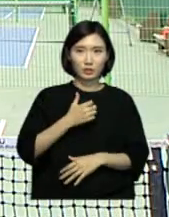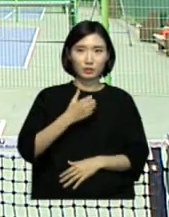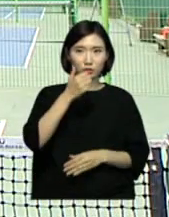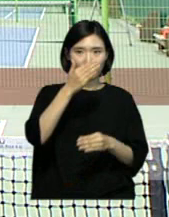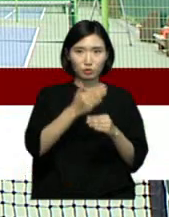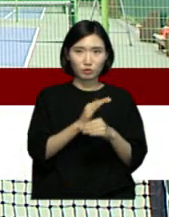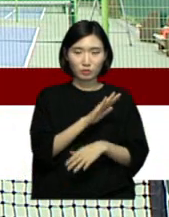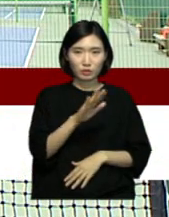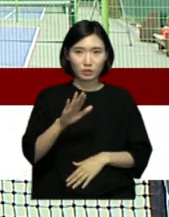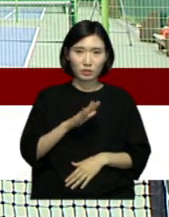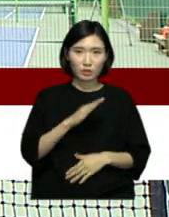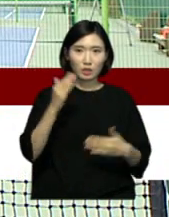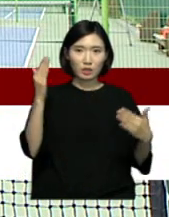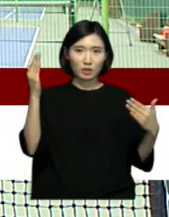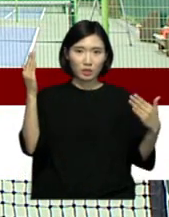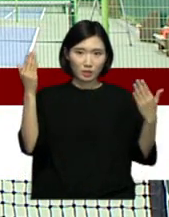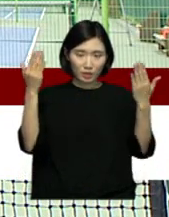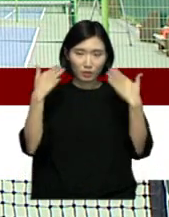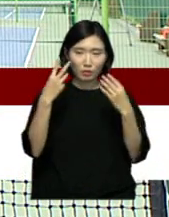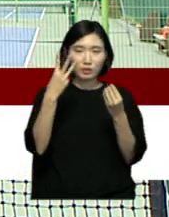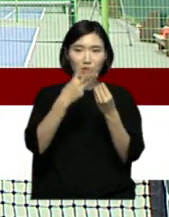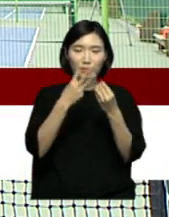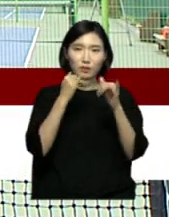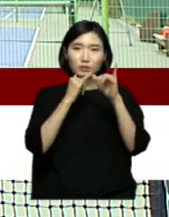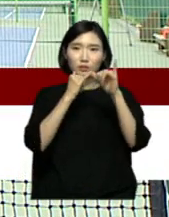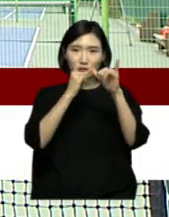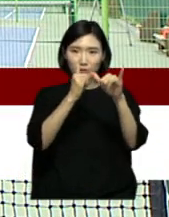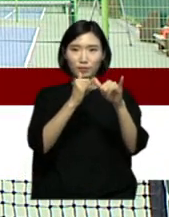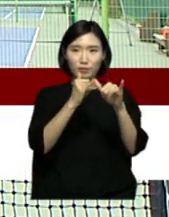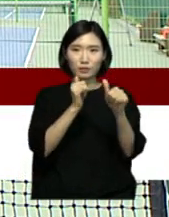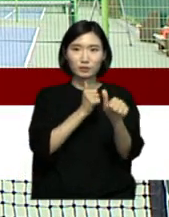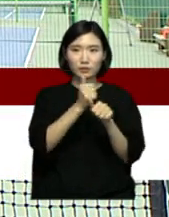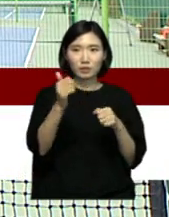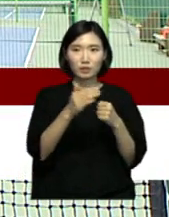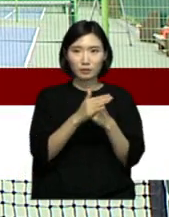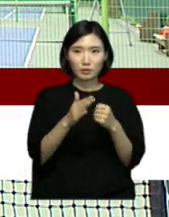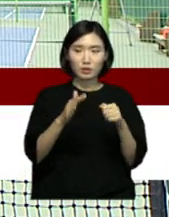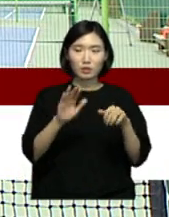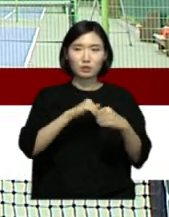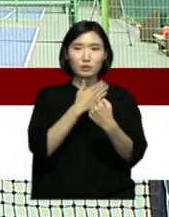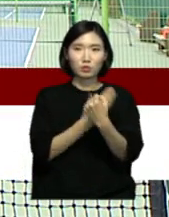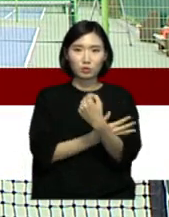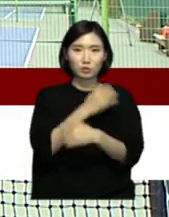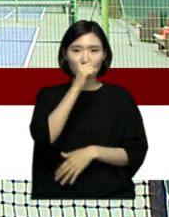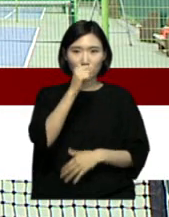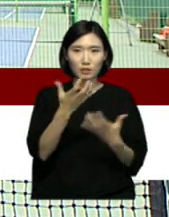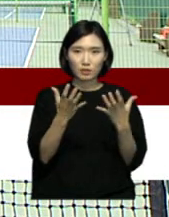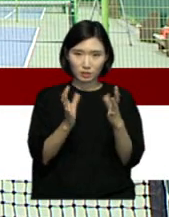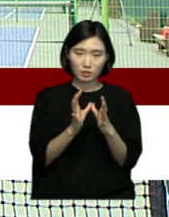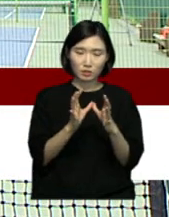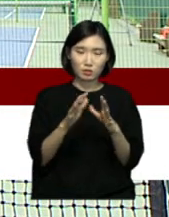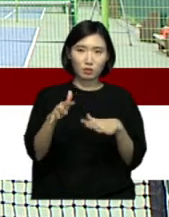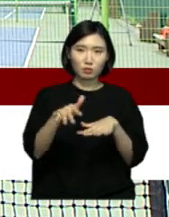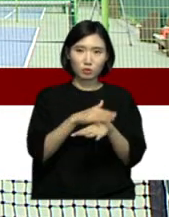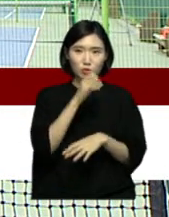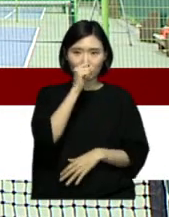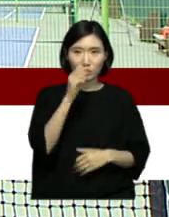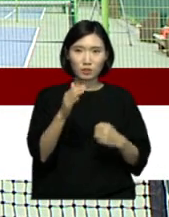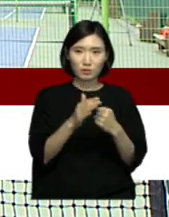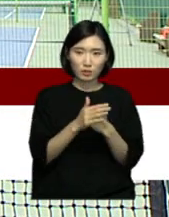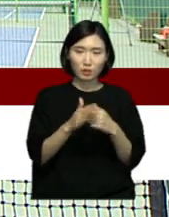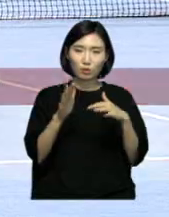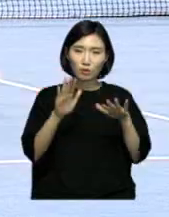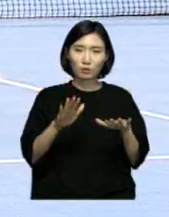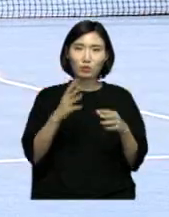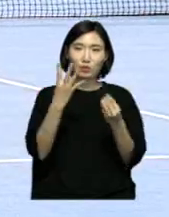학교가 지금 3연패를 했기 때문에 이번에도 멤버가 좋고 단체전도 좋고 그러니까 이번에도 4연패를 노려볼 만 할